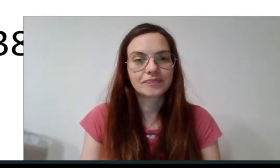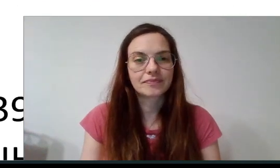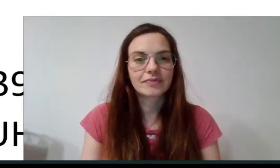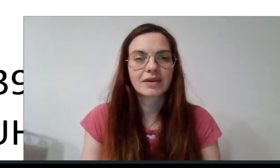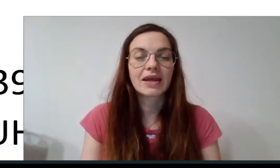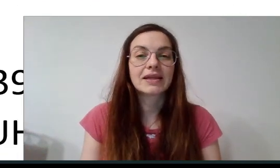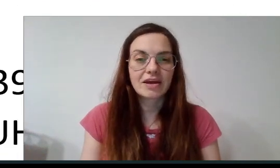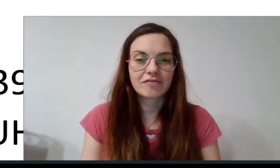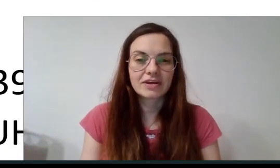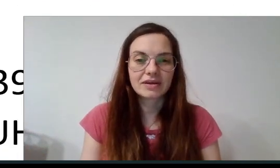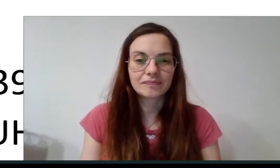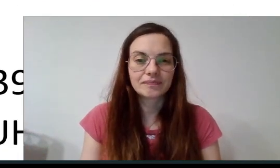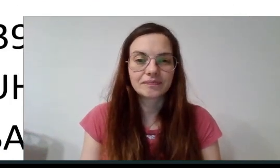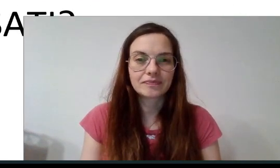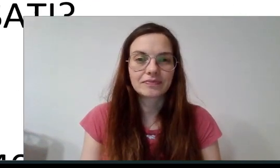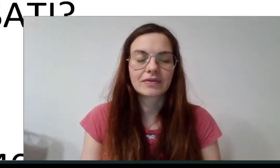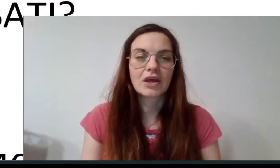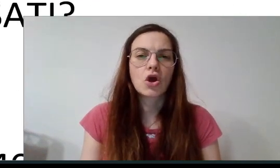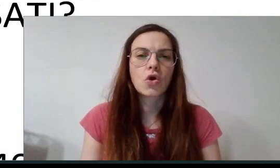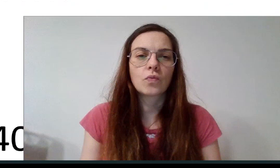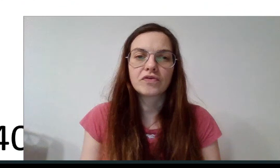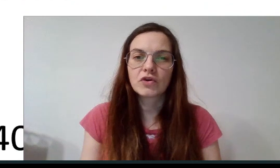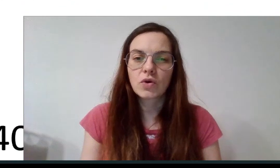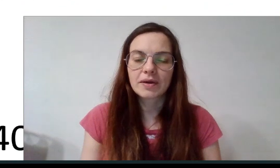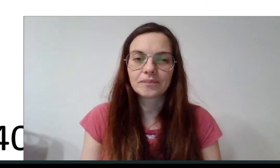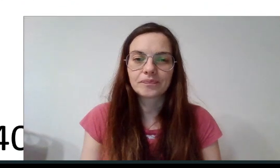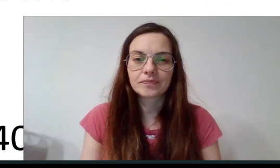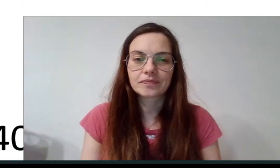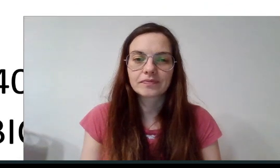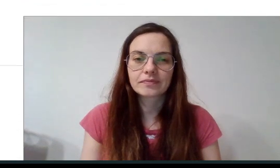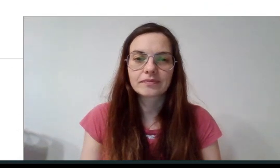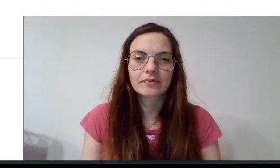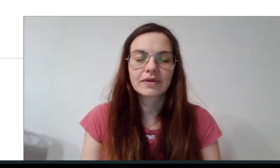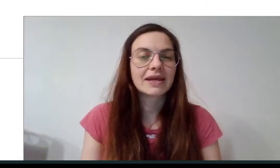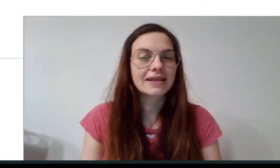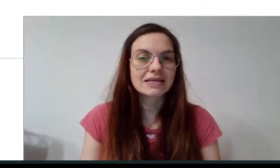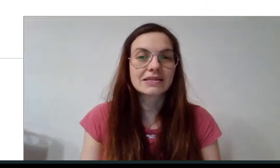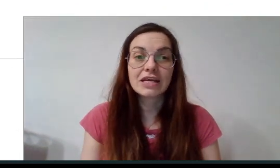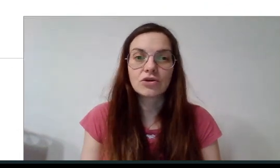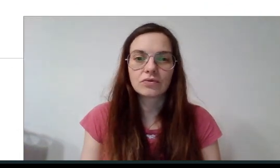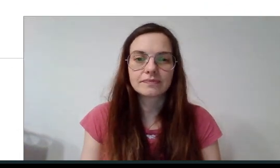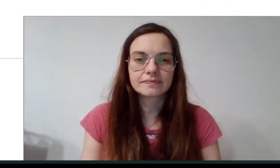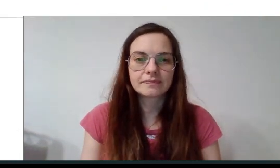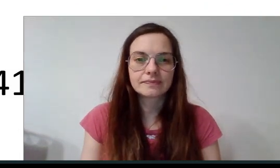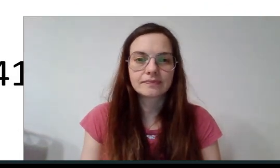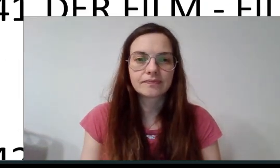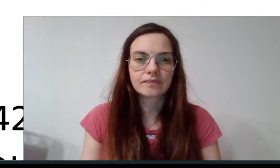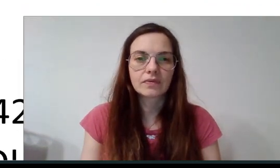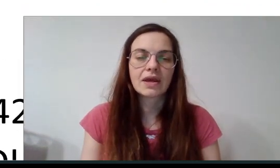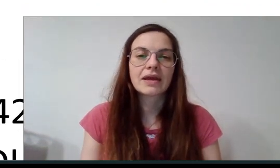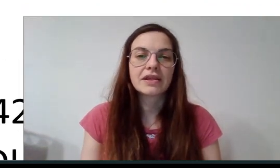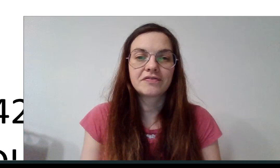Treffen. Um wie viel Uhr? Das Kino. Der Film.